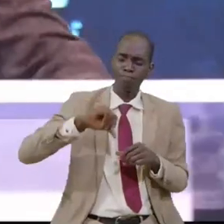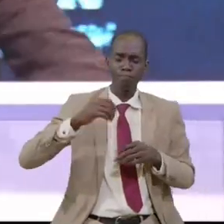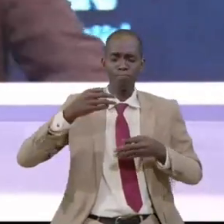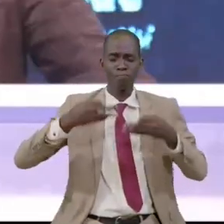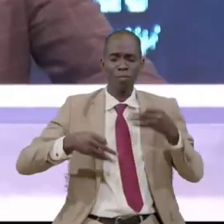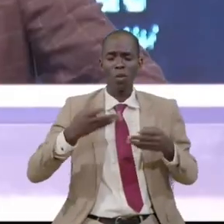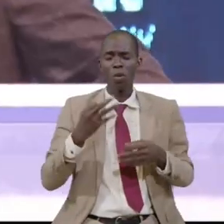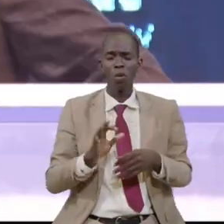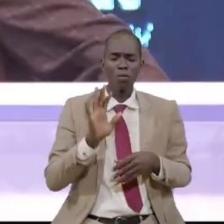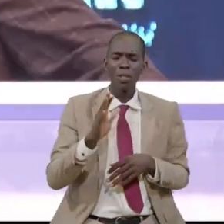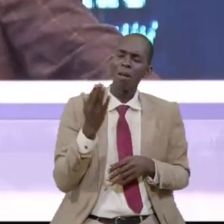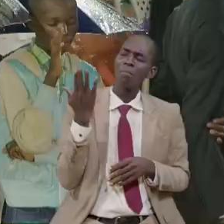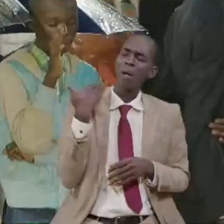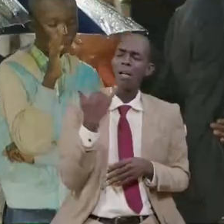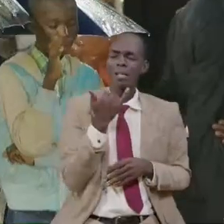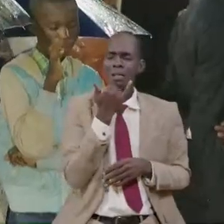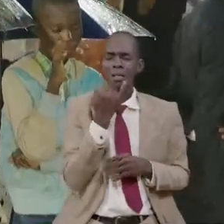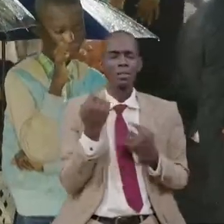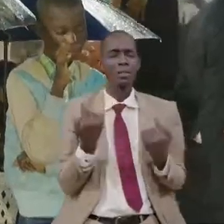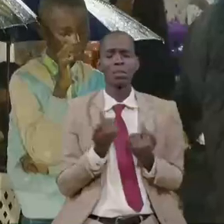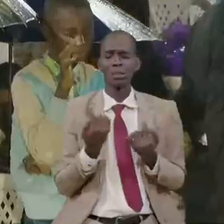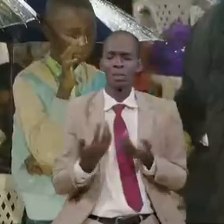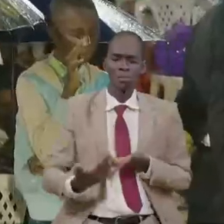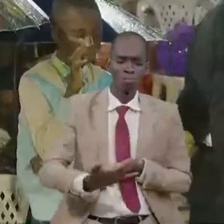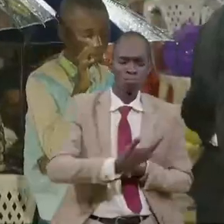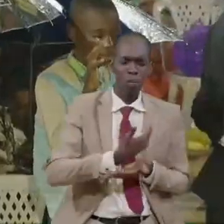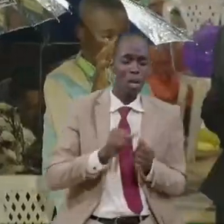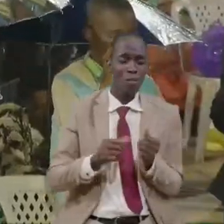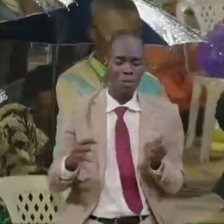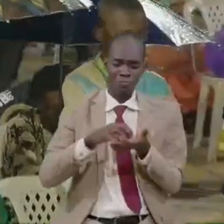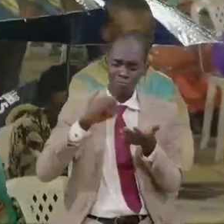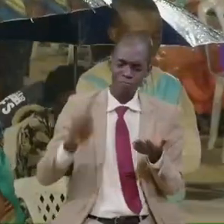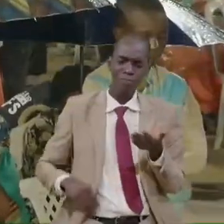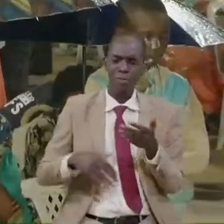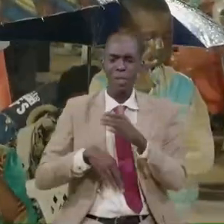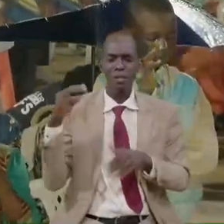vie passée, efface tout au nom de Jésus-Christ.